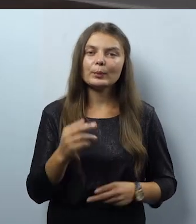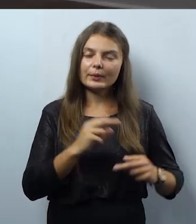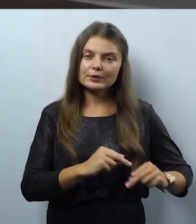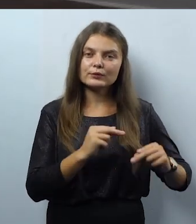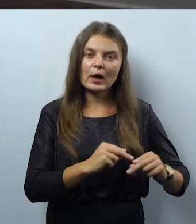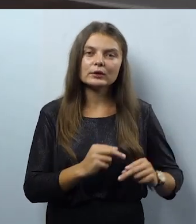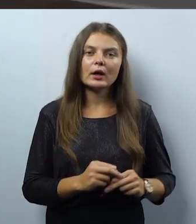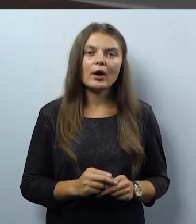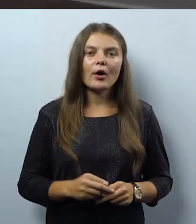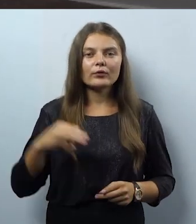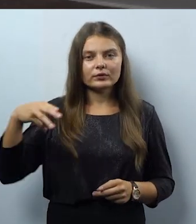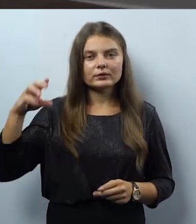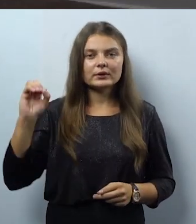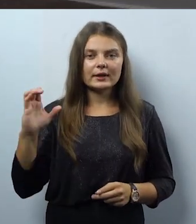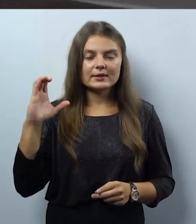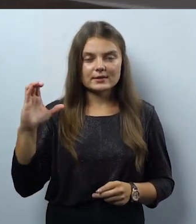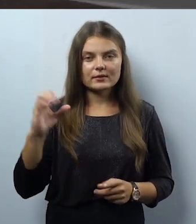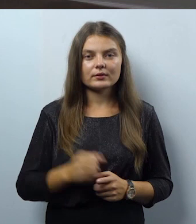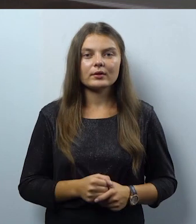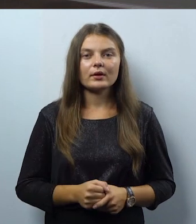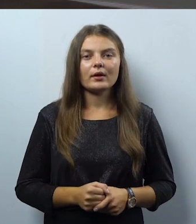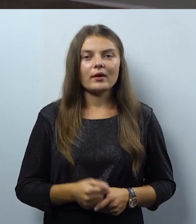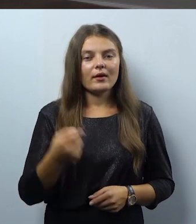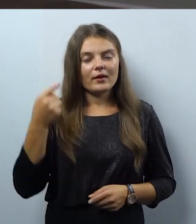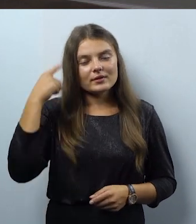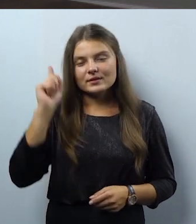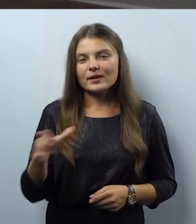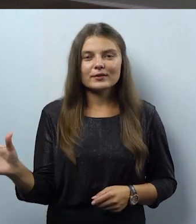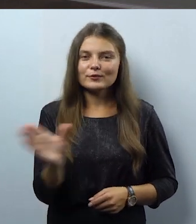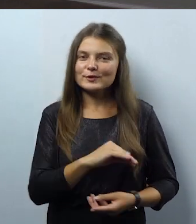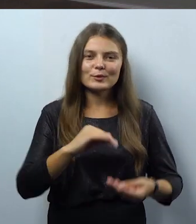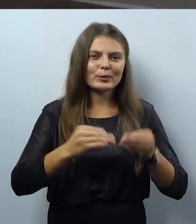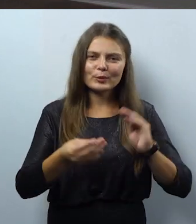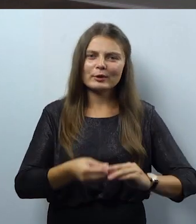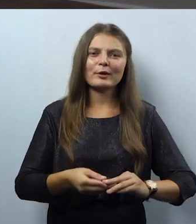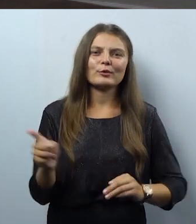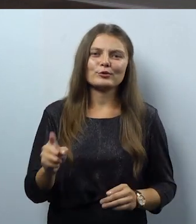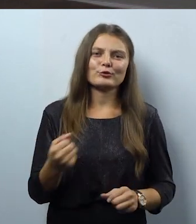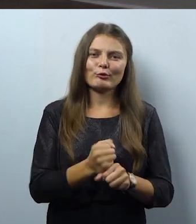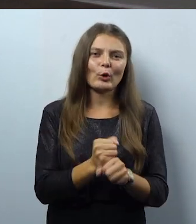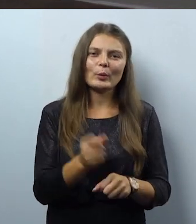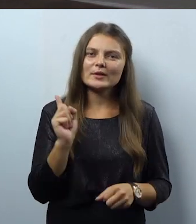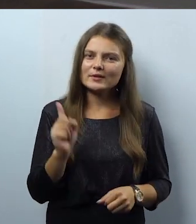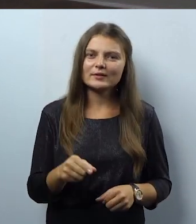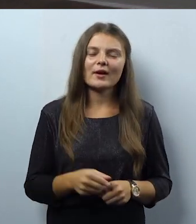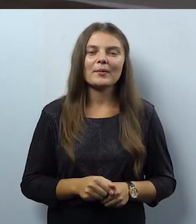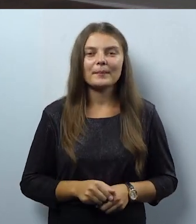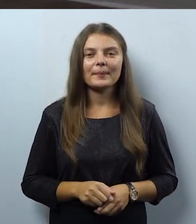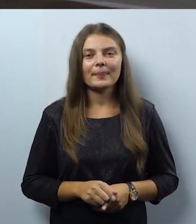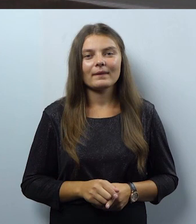Буштинській ТЕС. Очевидно, що ви знаєте всі ті підводні каміння, які там є, і знаю, що навіть поплатилися своєю